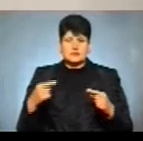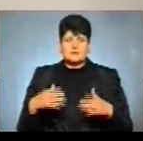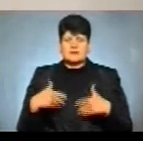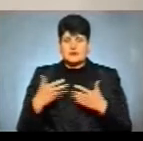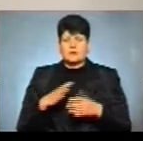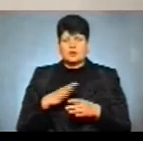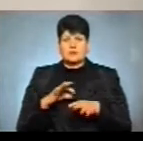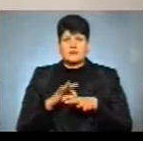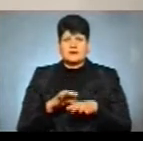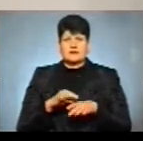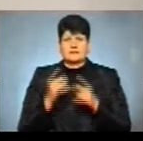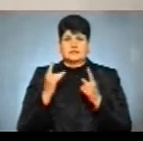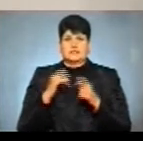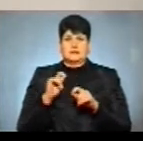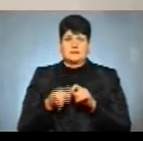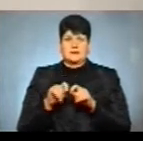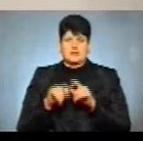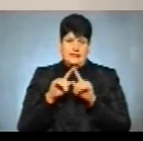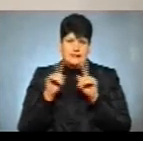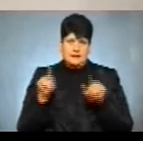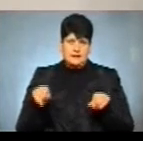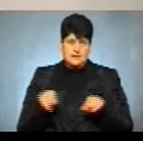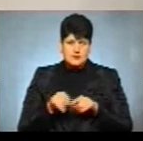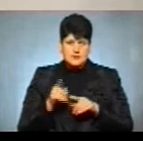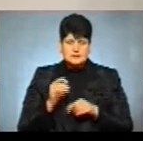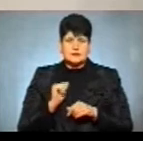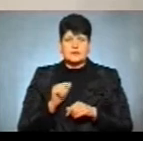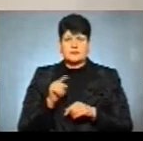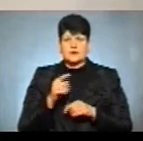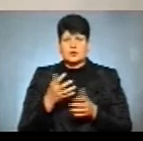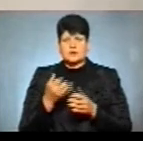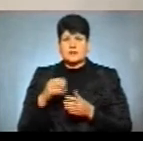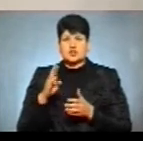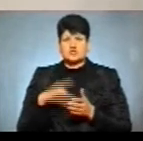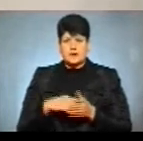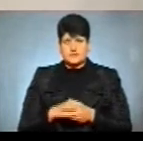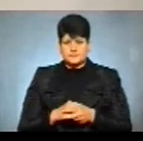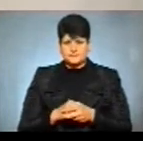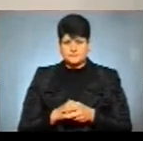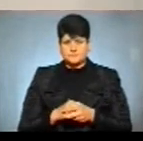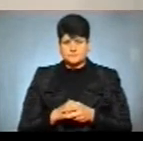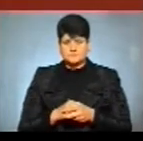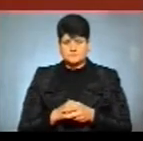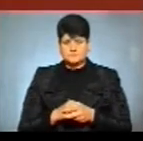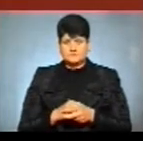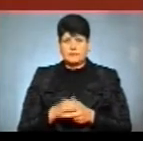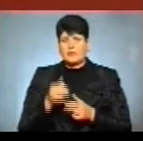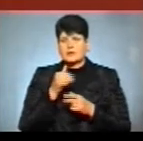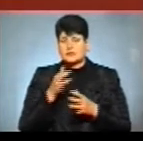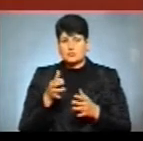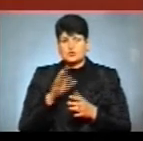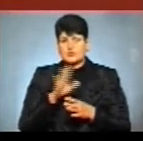були проведені повні перевірки декларацій, і декларанти отримували штрафи. Власне, не можемо не